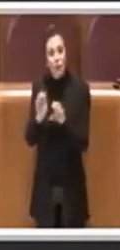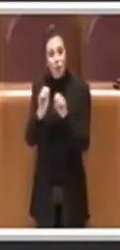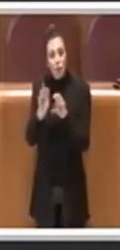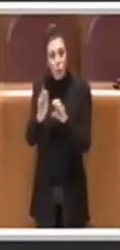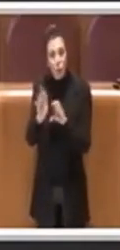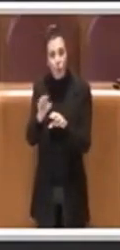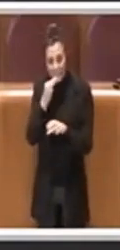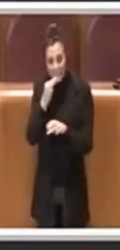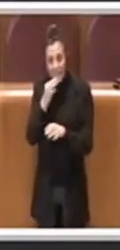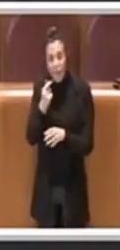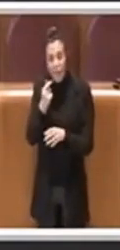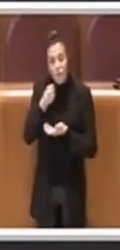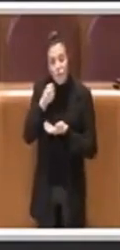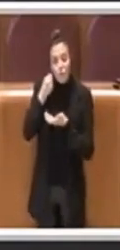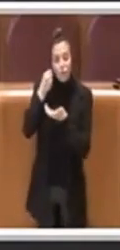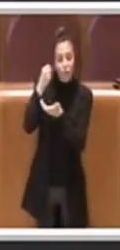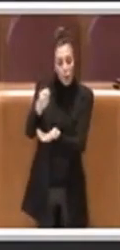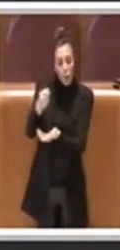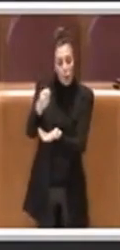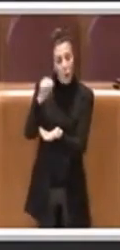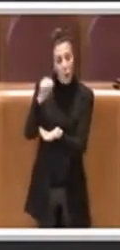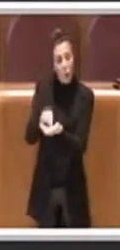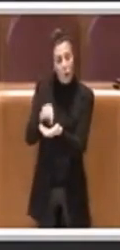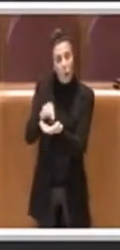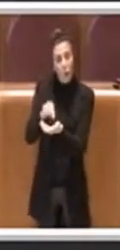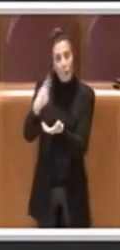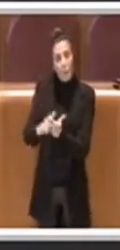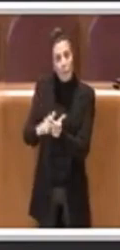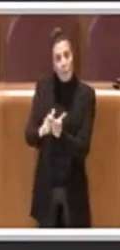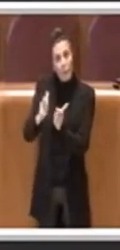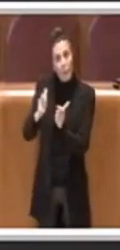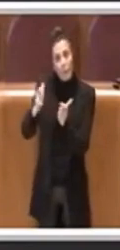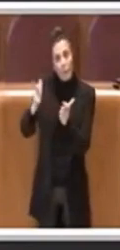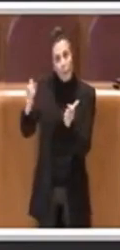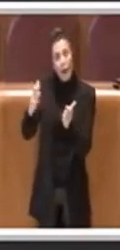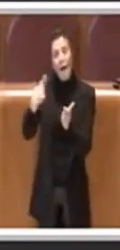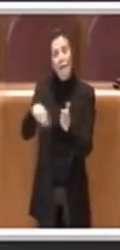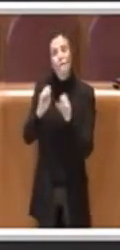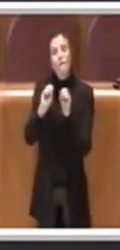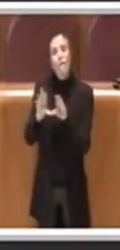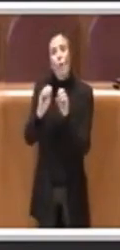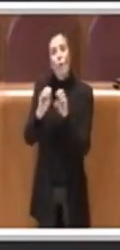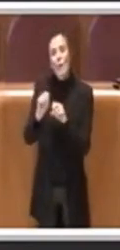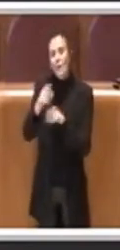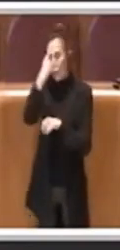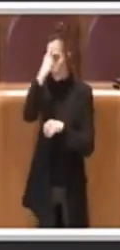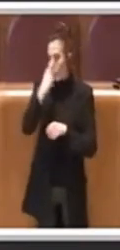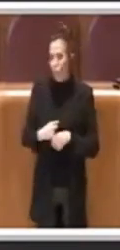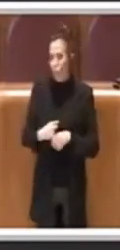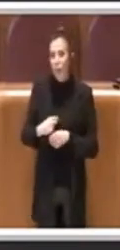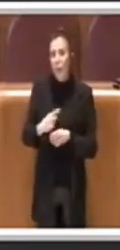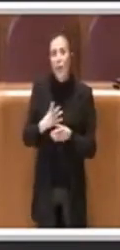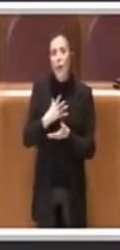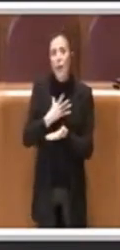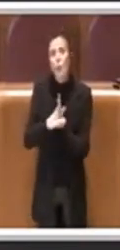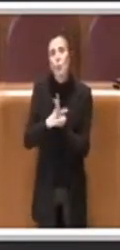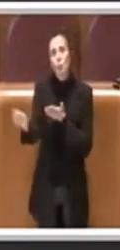impiegati fondi anche per implementarle dove ovviamente alla formazione di tutti i profili tecnici